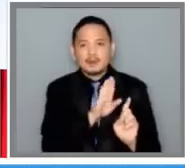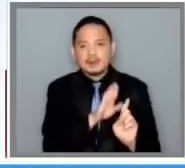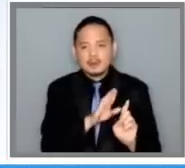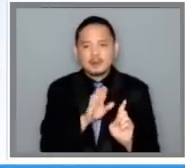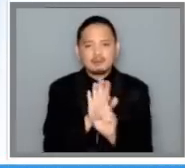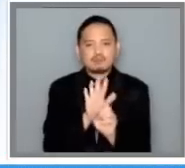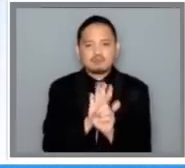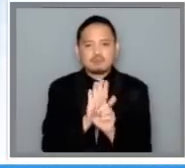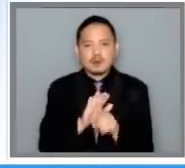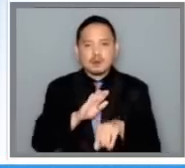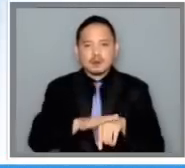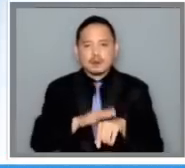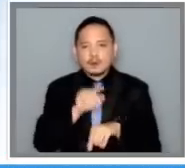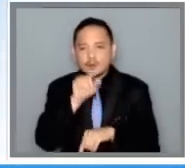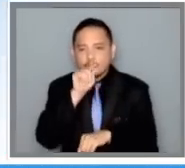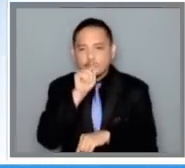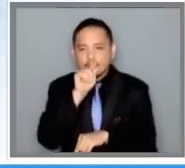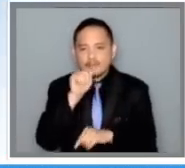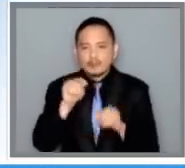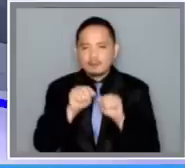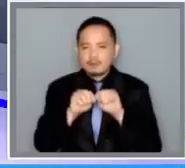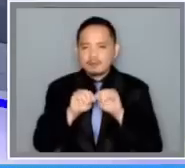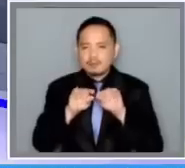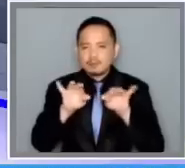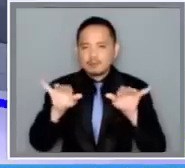X Philippines.